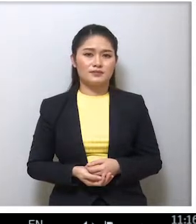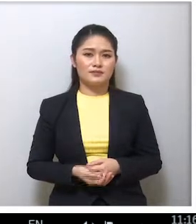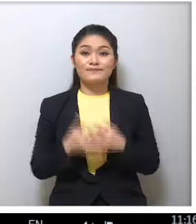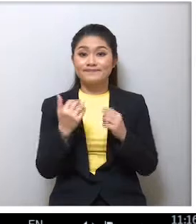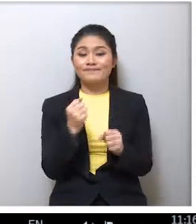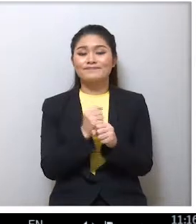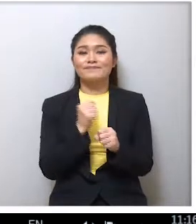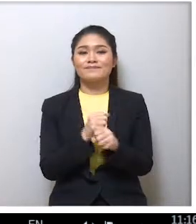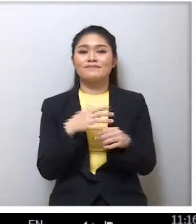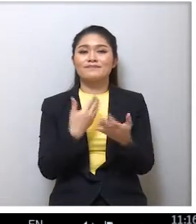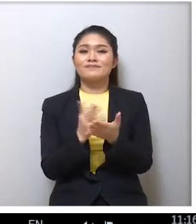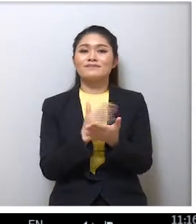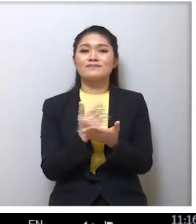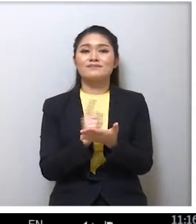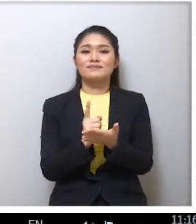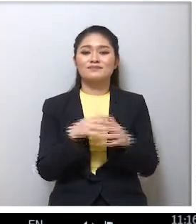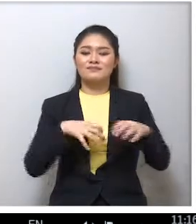ตอนนี้เดี๋ยวเราจัดการ